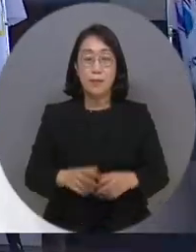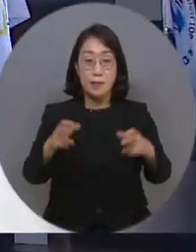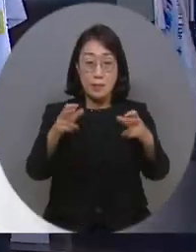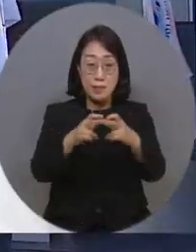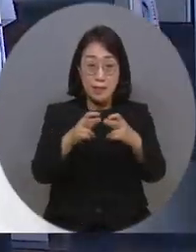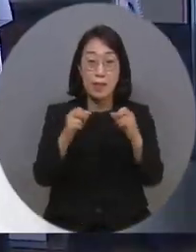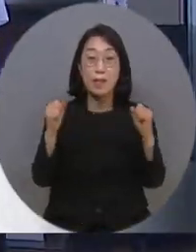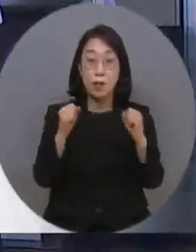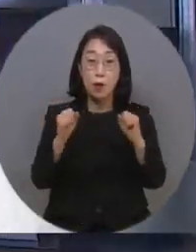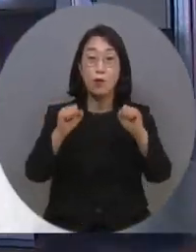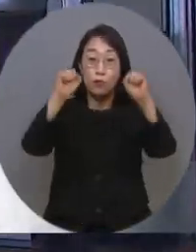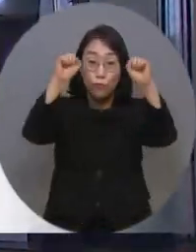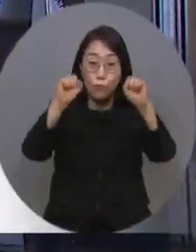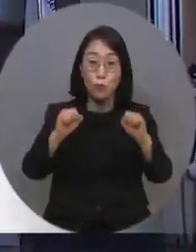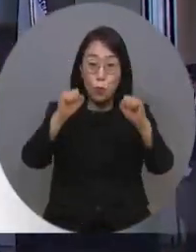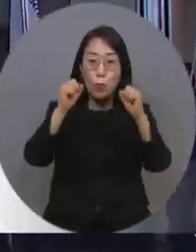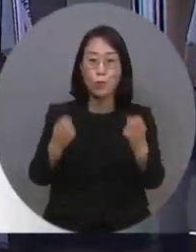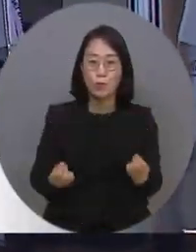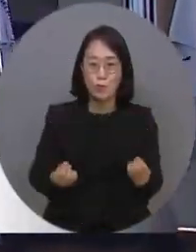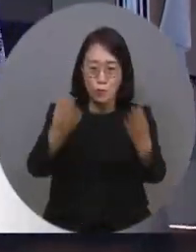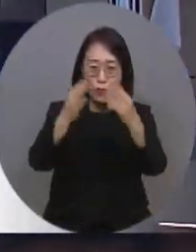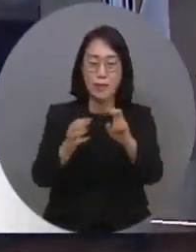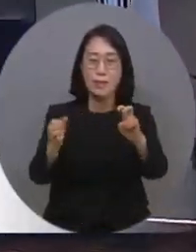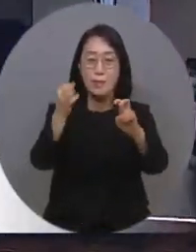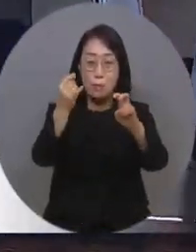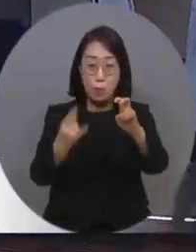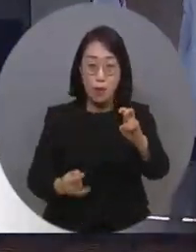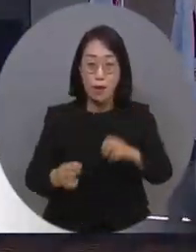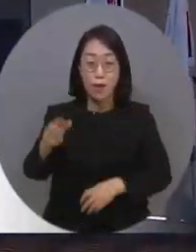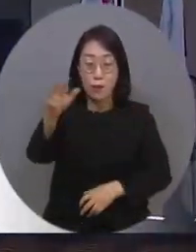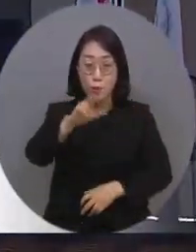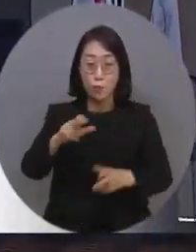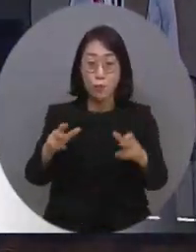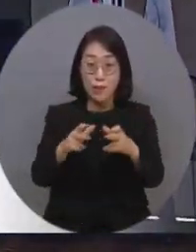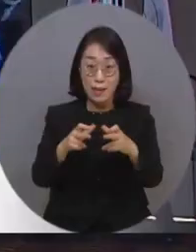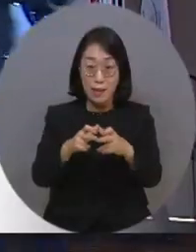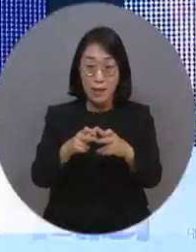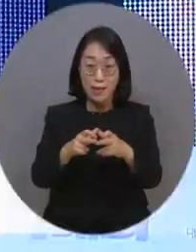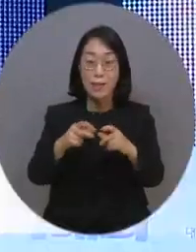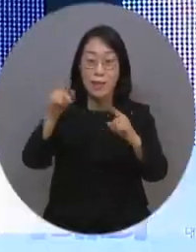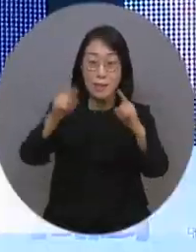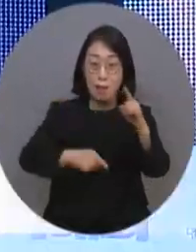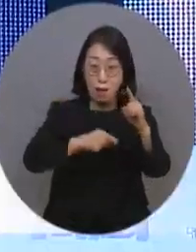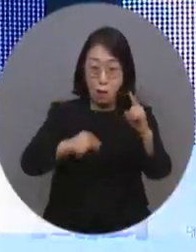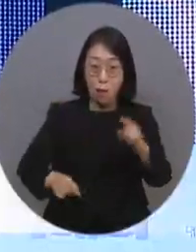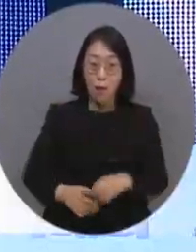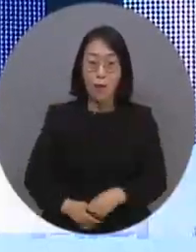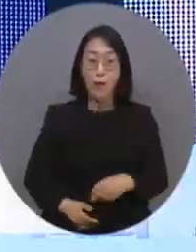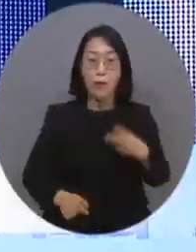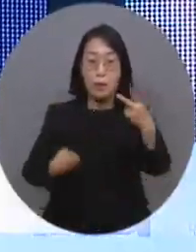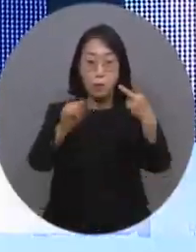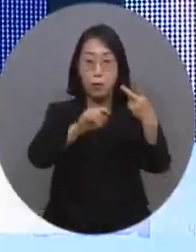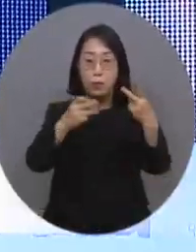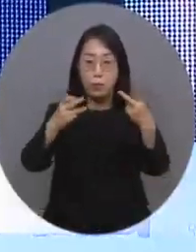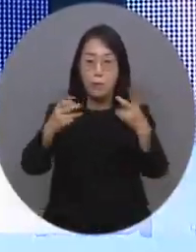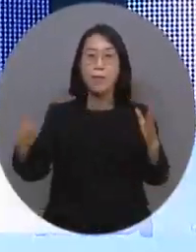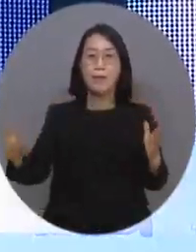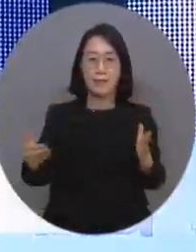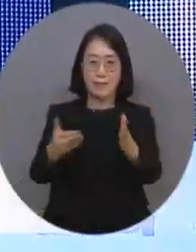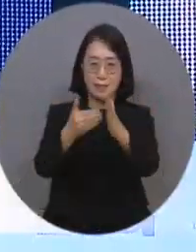장애인 동계 스포츠 축제 제20회 전국 장애인 동계체육대회가 지난 13일 막을